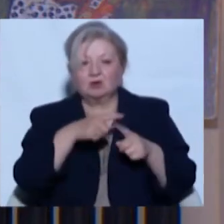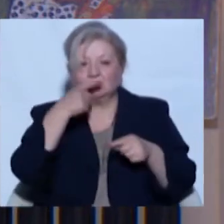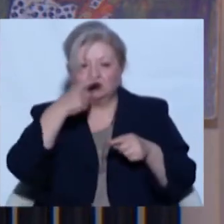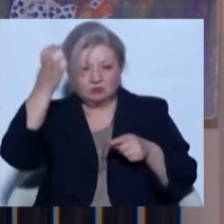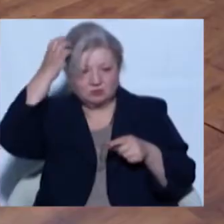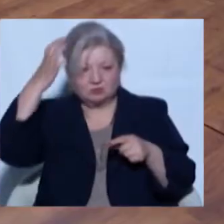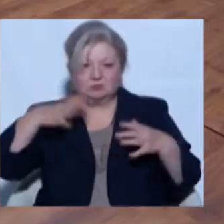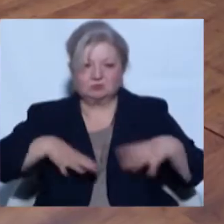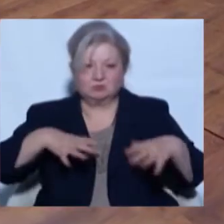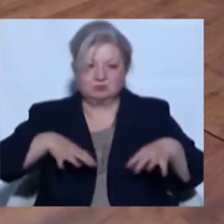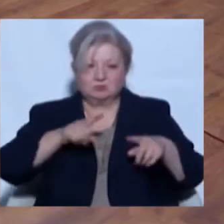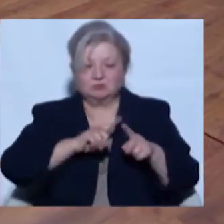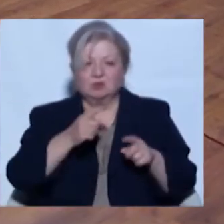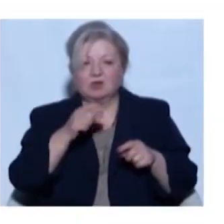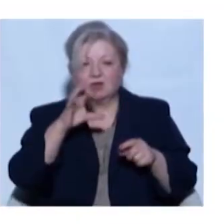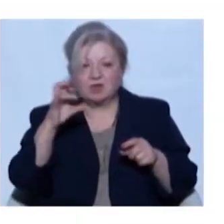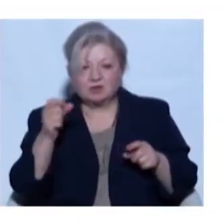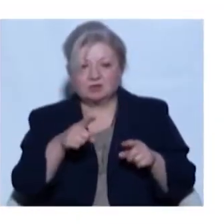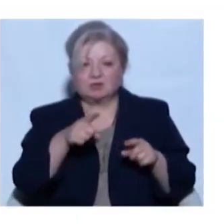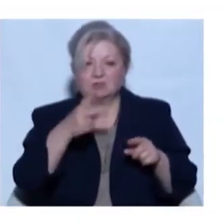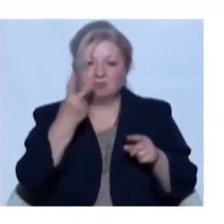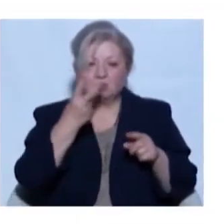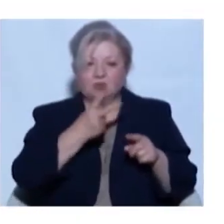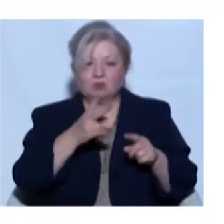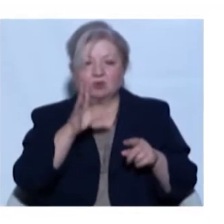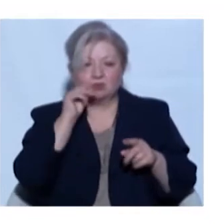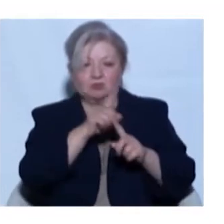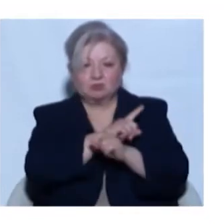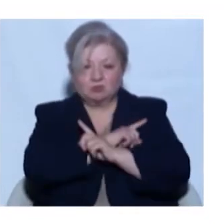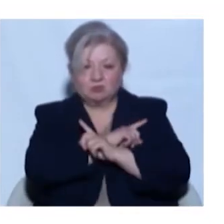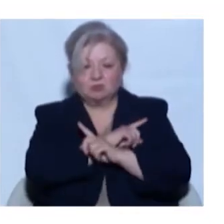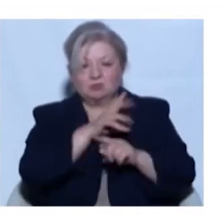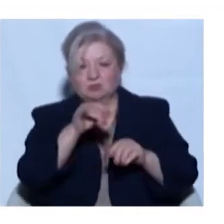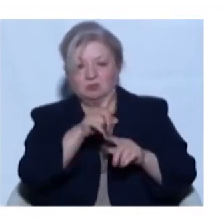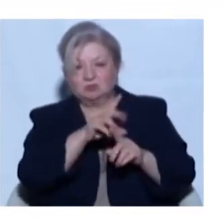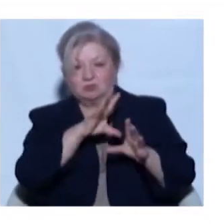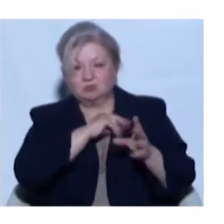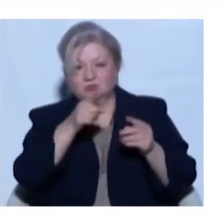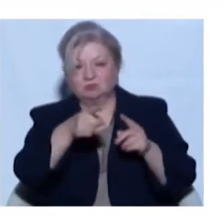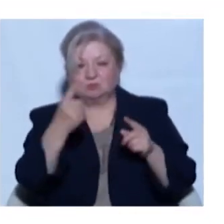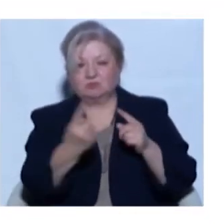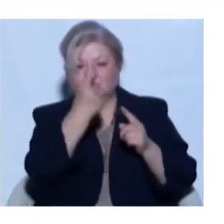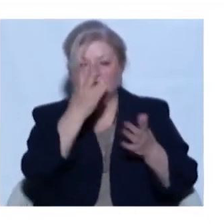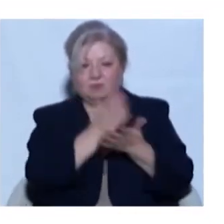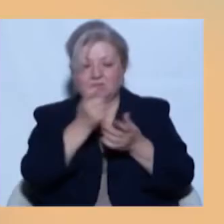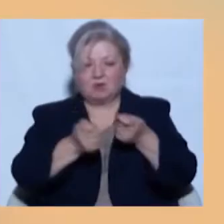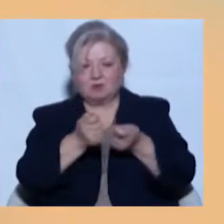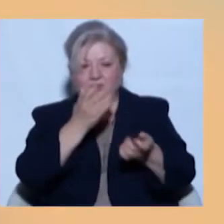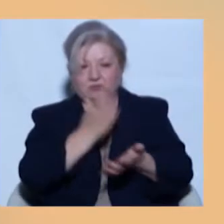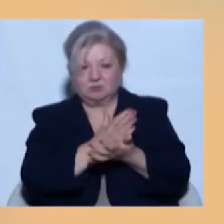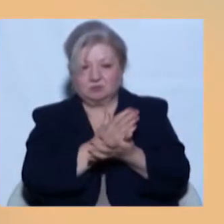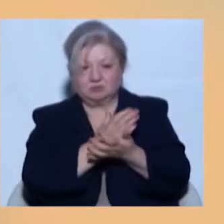უკვე ერეკლე მეორე თემურაზ მეორის გარდაცვალების შემდეგ 1762 წლიდან უკვე ქართლახეთის სამეფოს ერთპიროვნული მართველი გახდა.